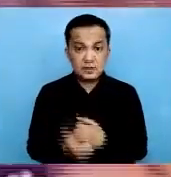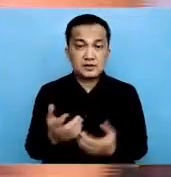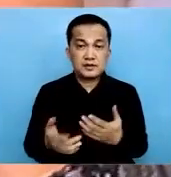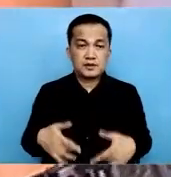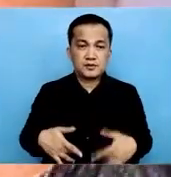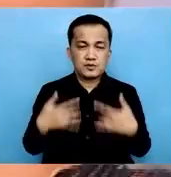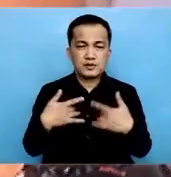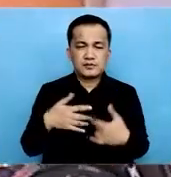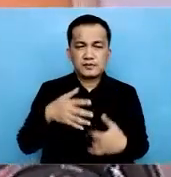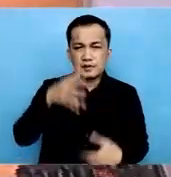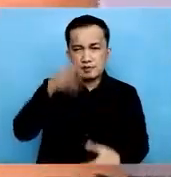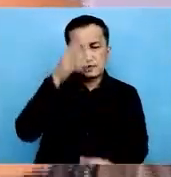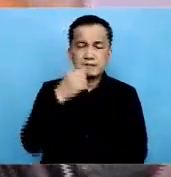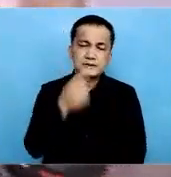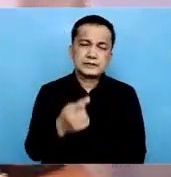ko.